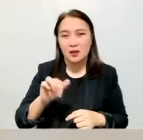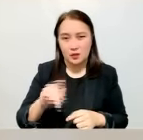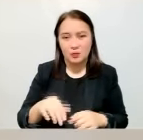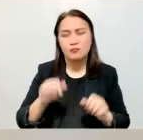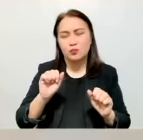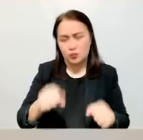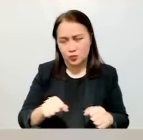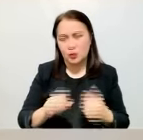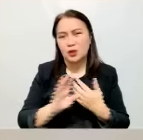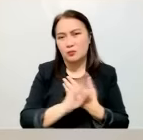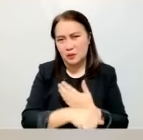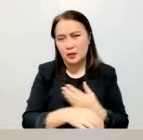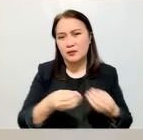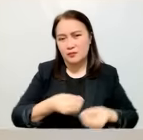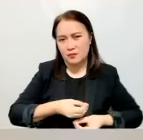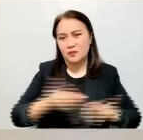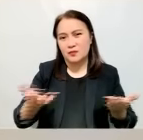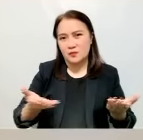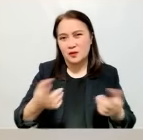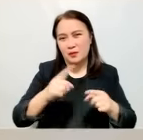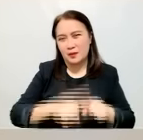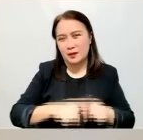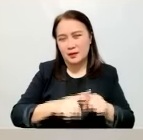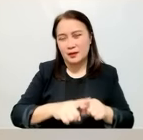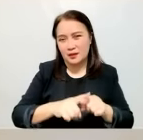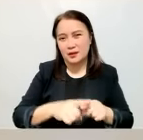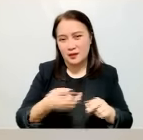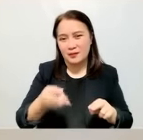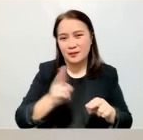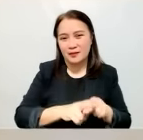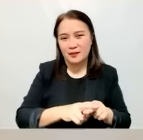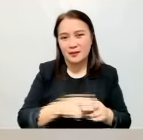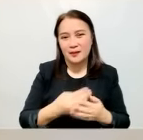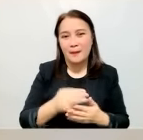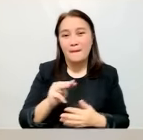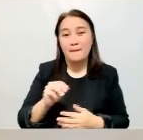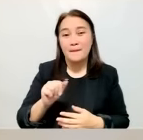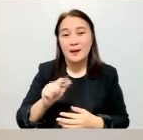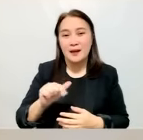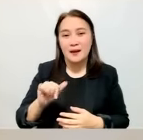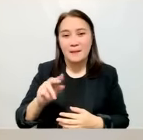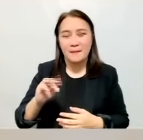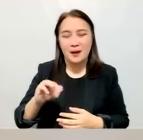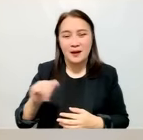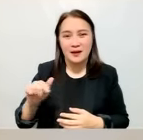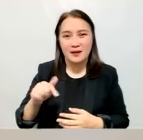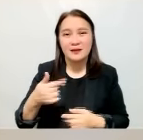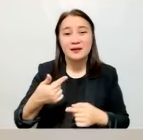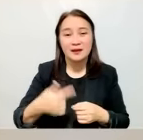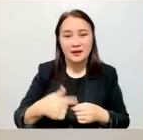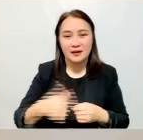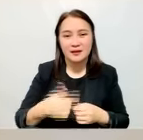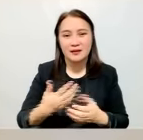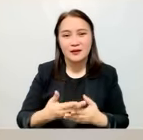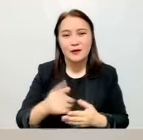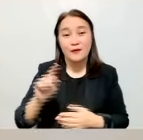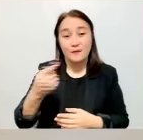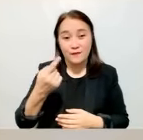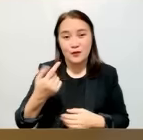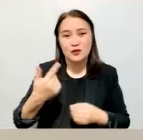sa pagtaas ng presyo ng malampaya gas na pinatatakbo ng first gas plant para sa buwan ng